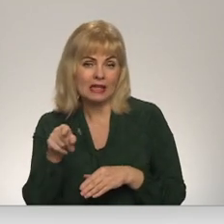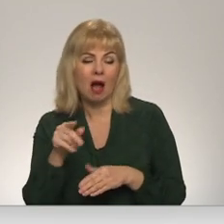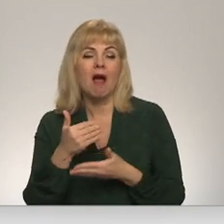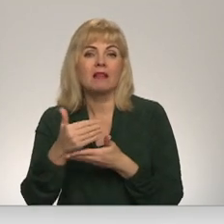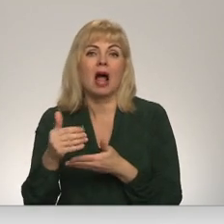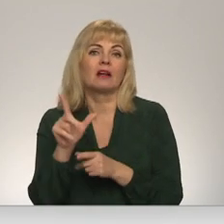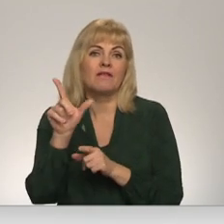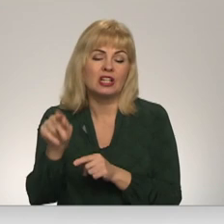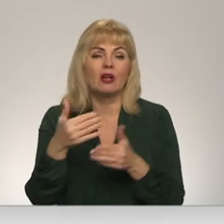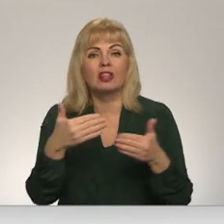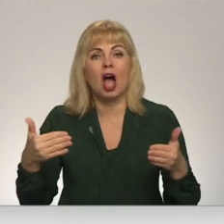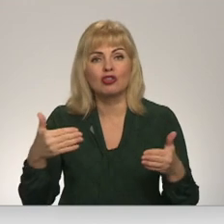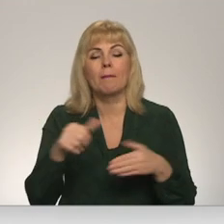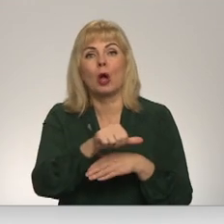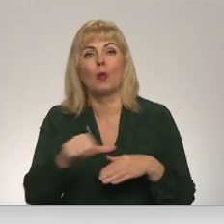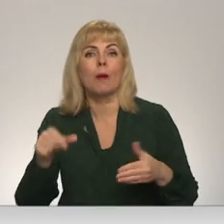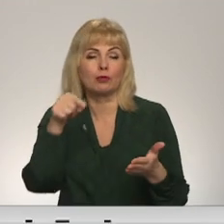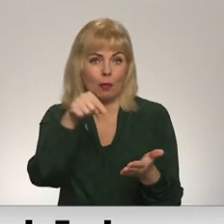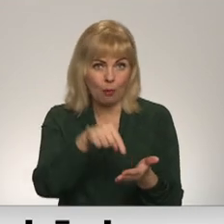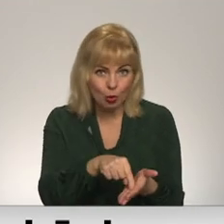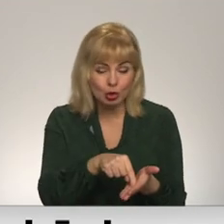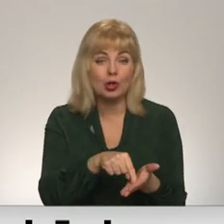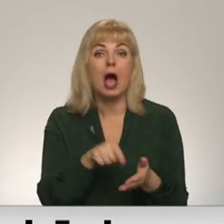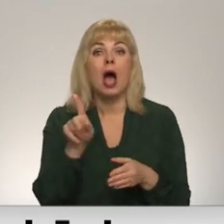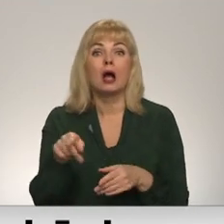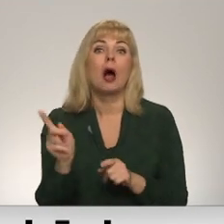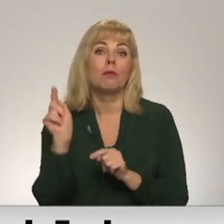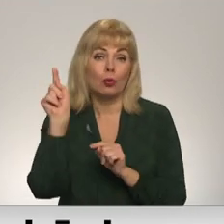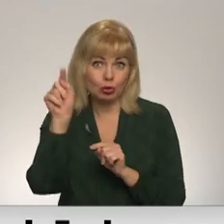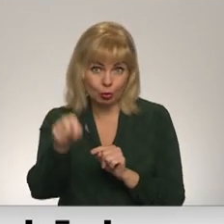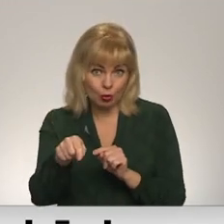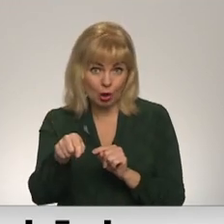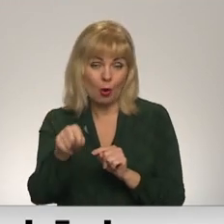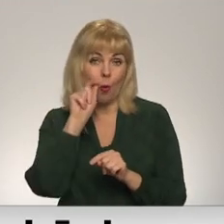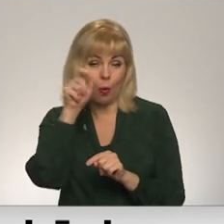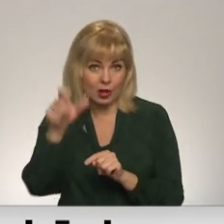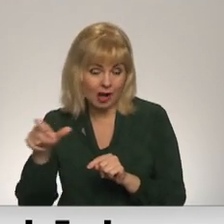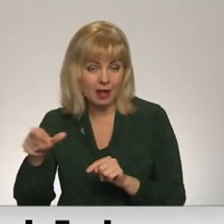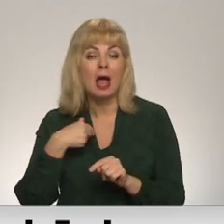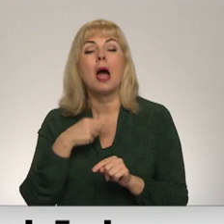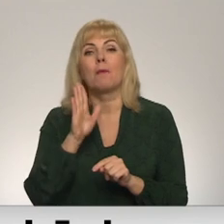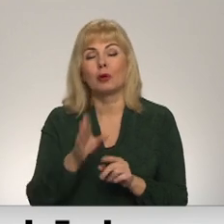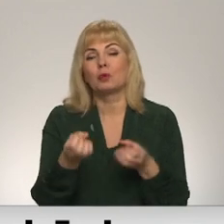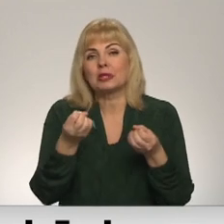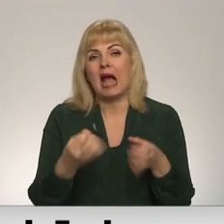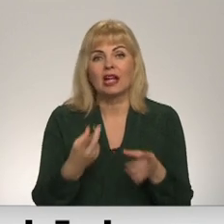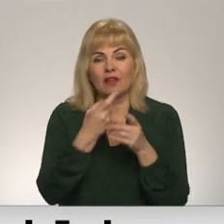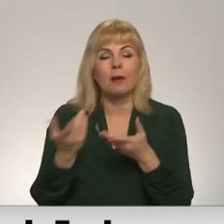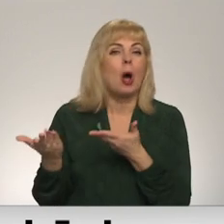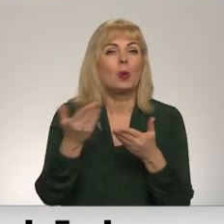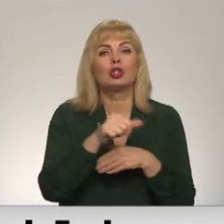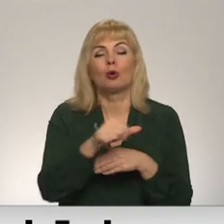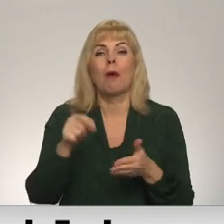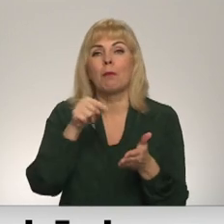virzās uz dažādiem robežpunktiem. Līdz tam laikam, kad viņi būs nonākuši tur, es ļoti ceru, ka mums būs skaidra informācija par to, kurā robežpunktā